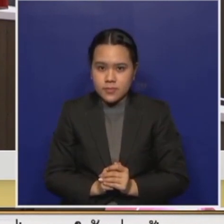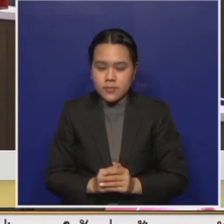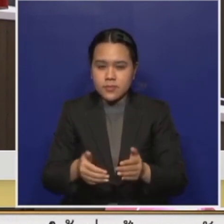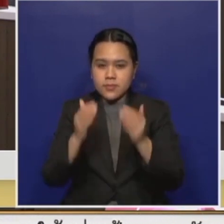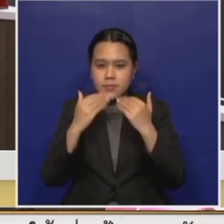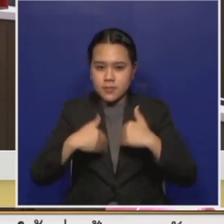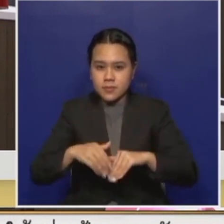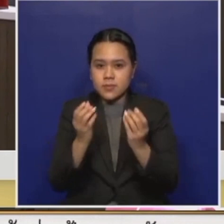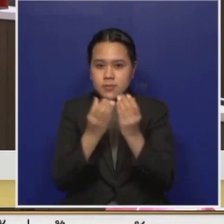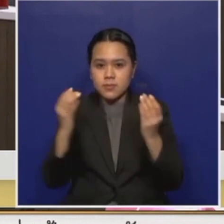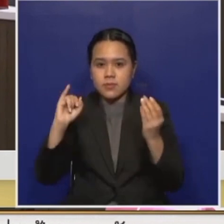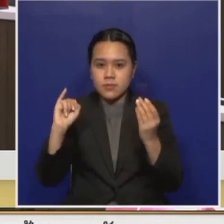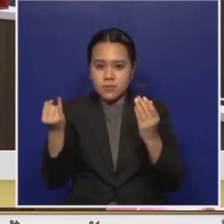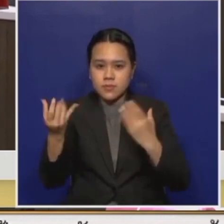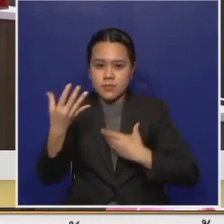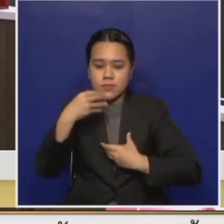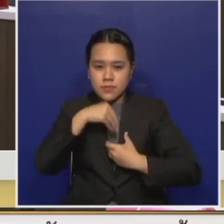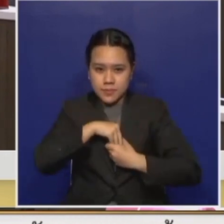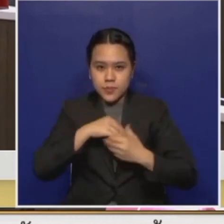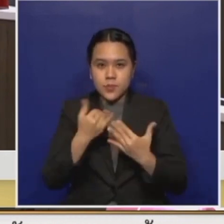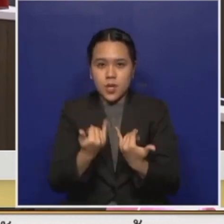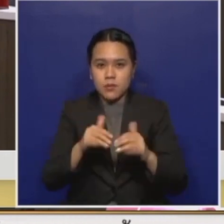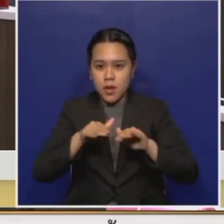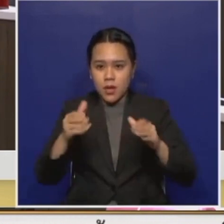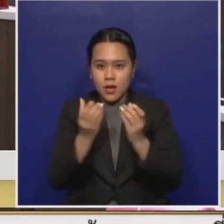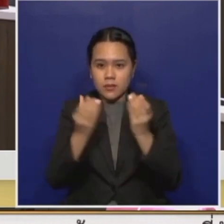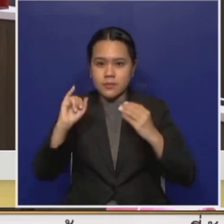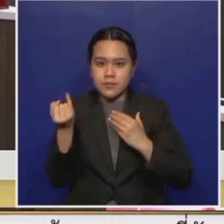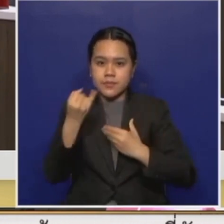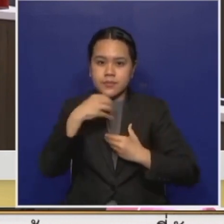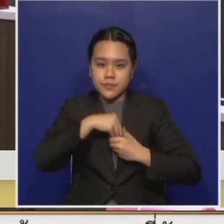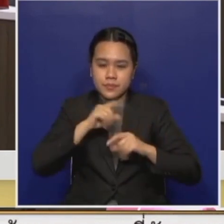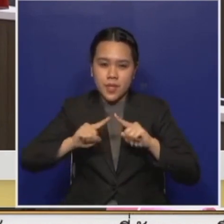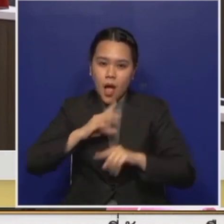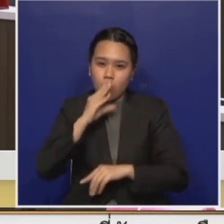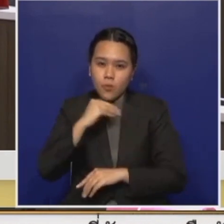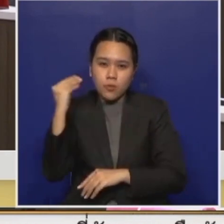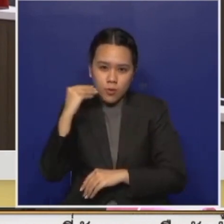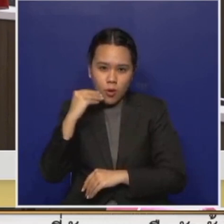รมมารถฐานจารี้ธรมมีการพูดกัมากและเป็ข้อก่หาที่มีเกือบข